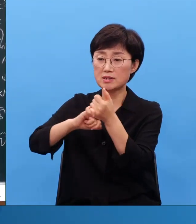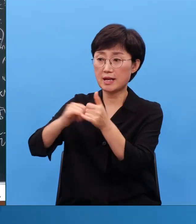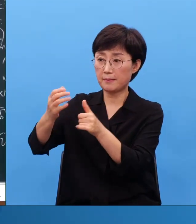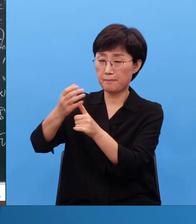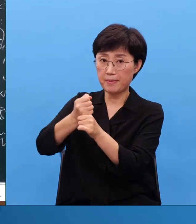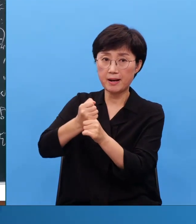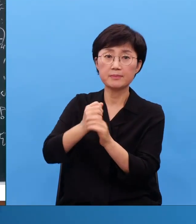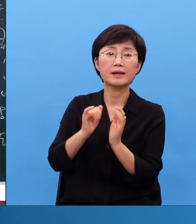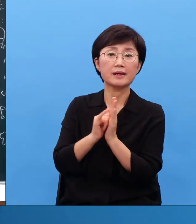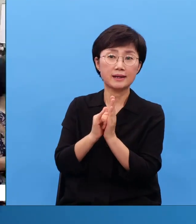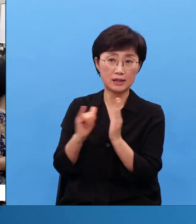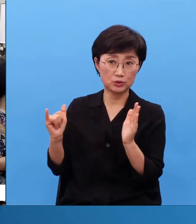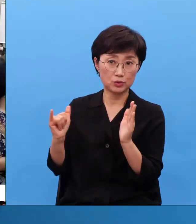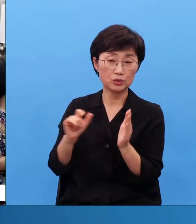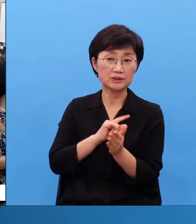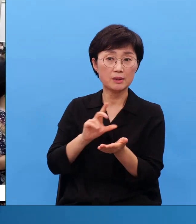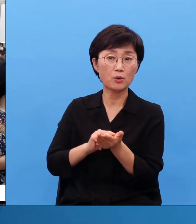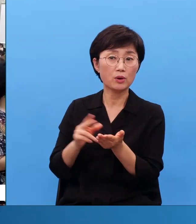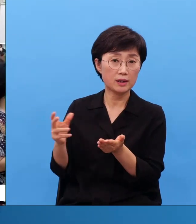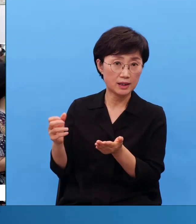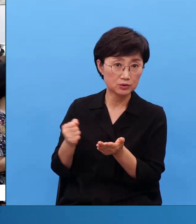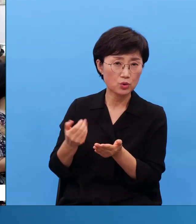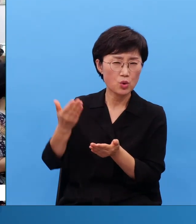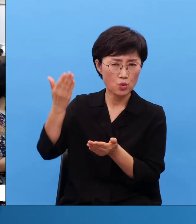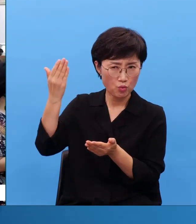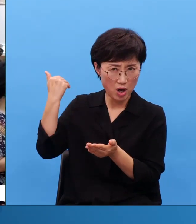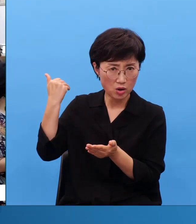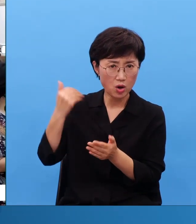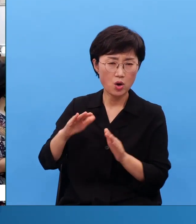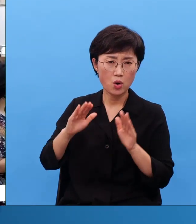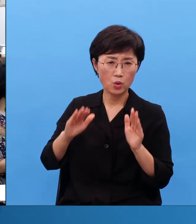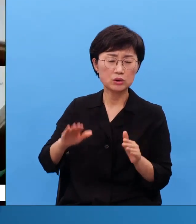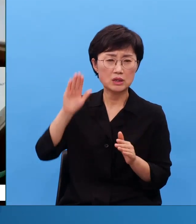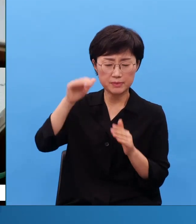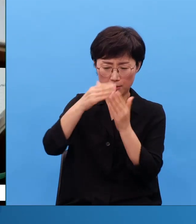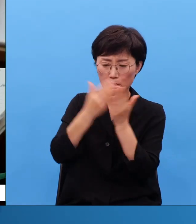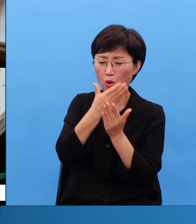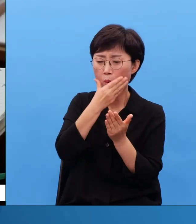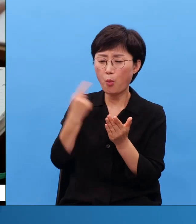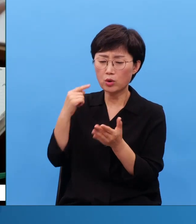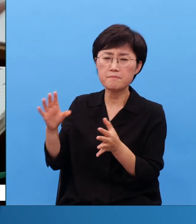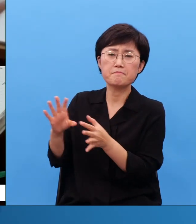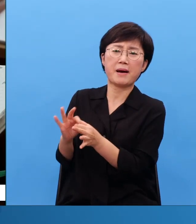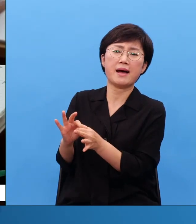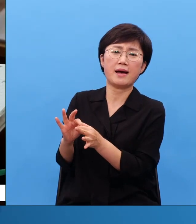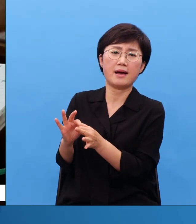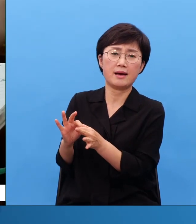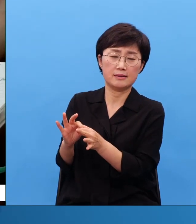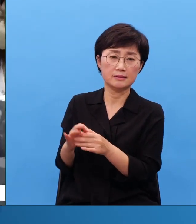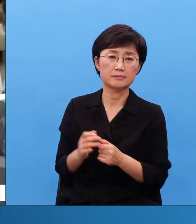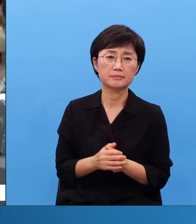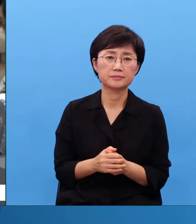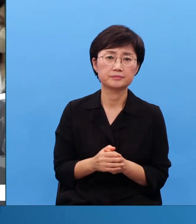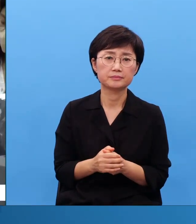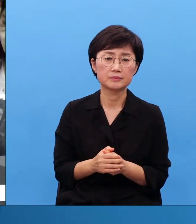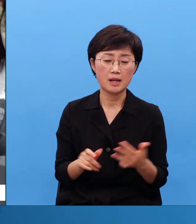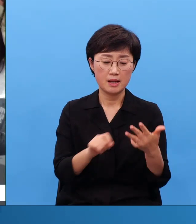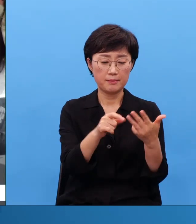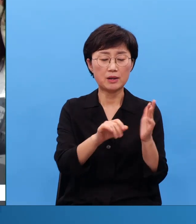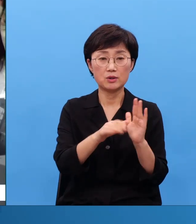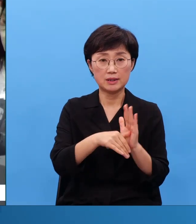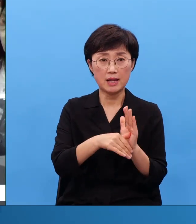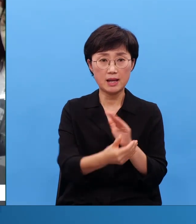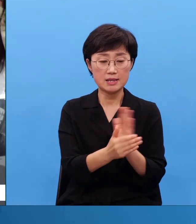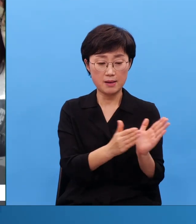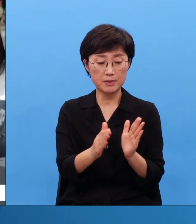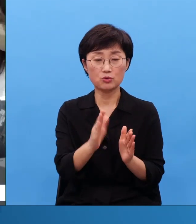있는 가족이란 제목으로 과거 복음화, 오늘 복음화, 미래 복음화의 언약이 선포됐고 8월엔 예비된